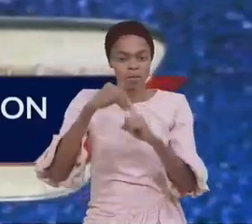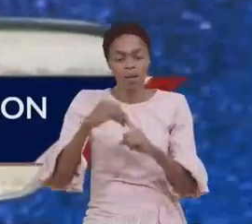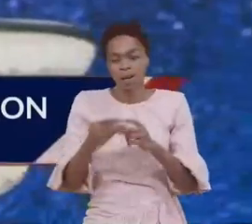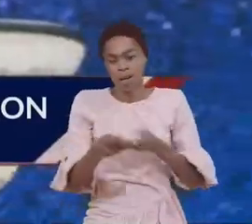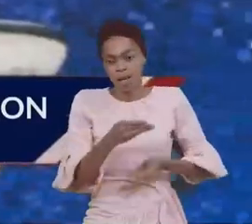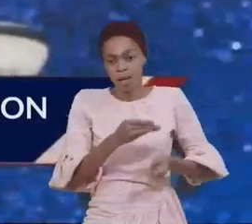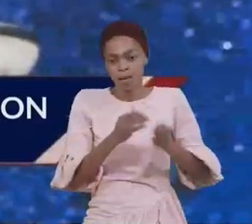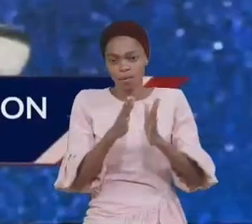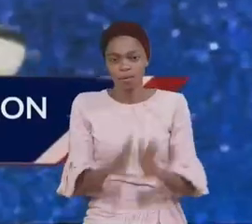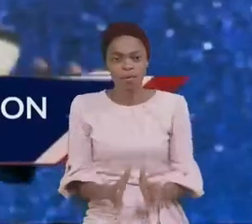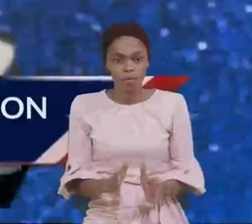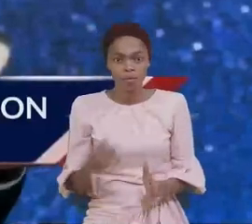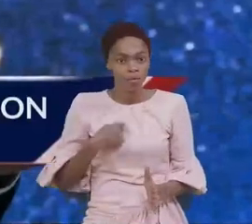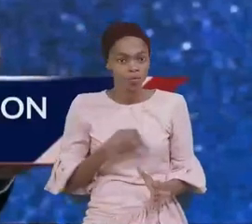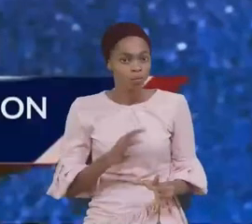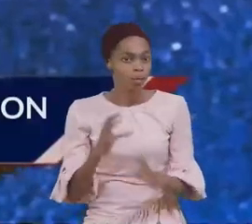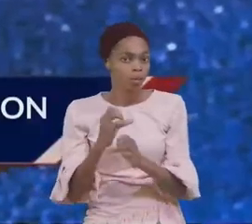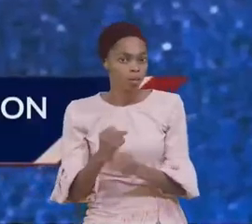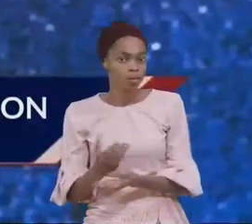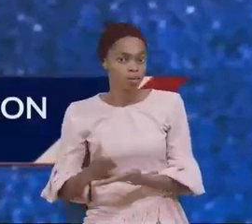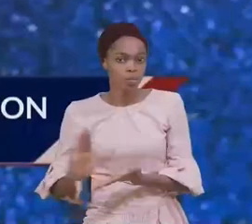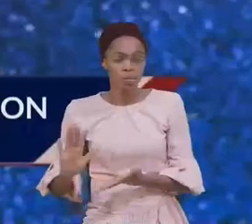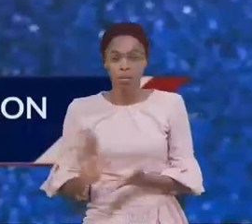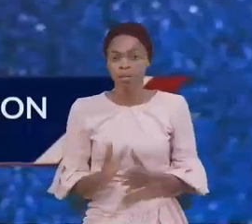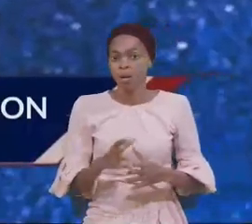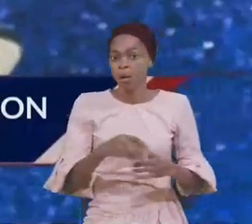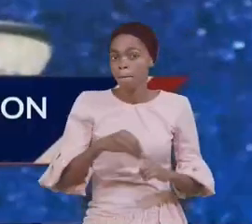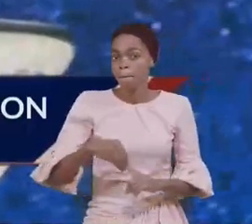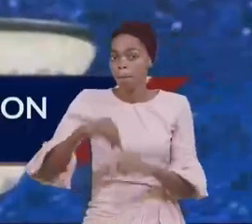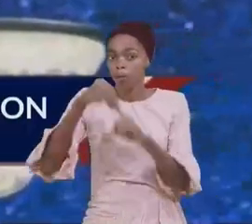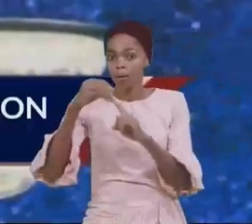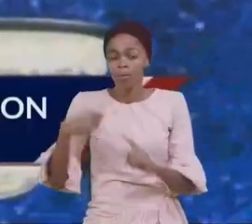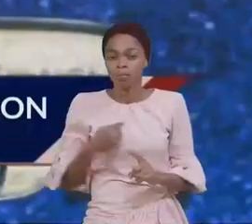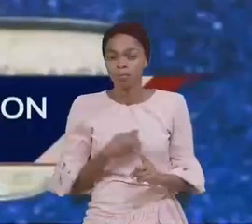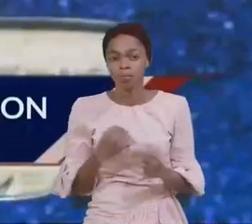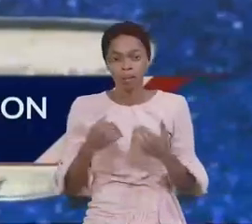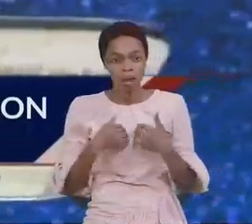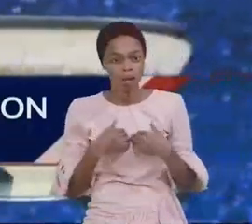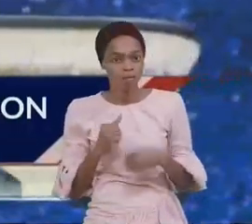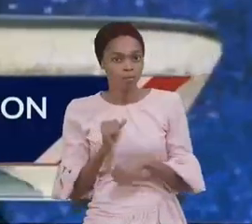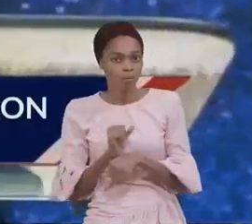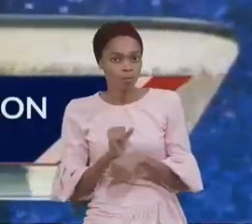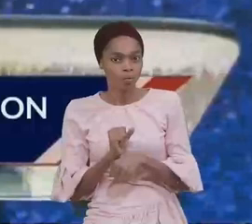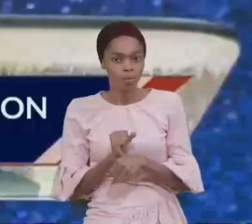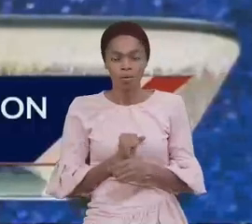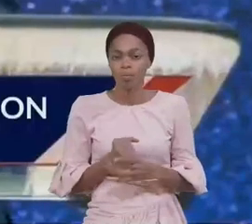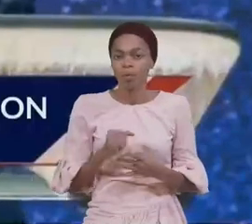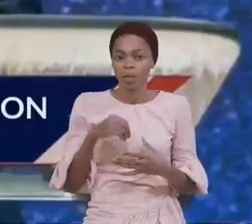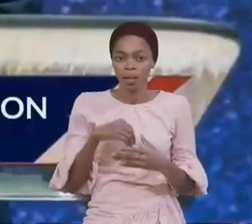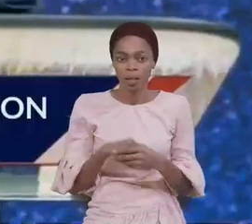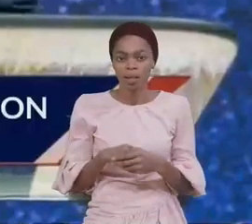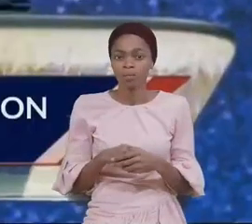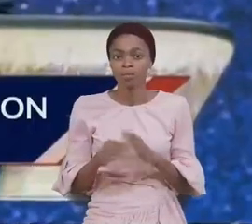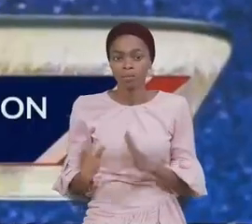particuliers. Alors, quand nous sommes héritiers, nous avons quelque chose de particulier. Nous avons un projet, un plan et la